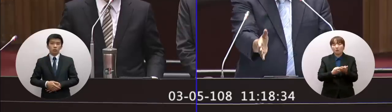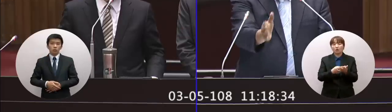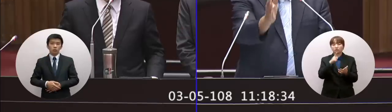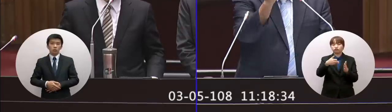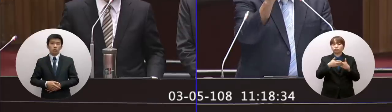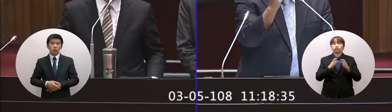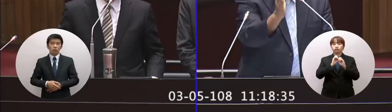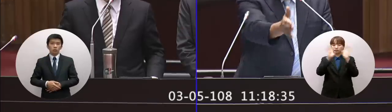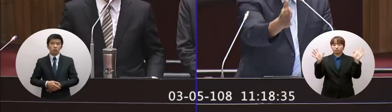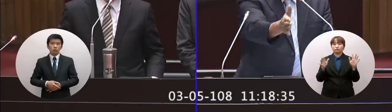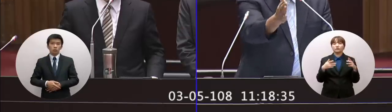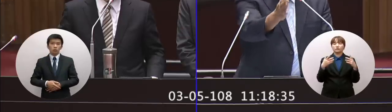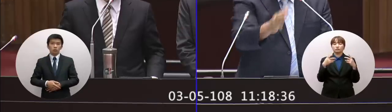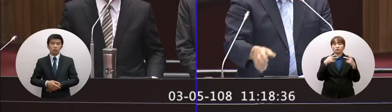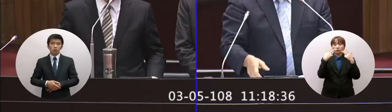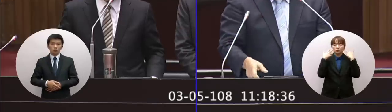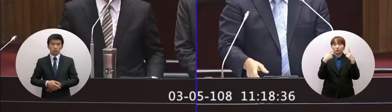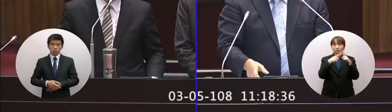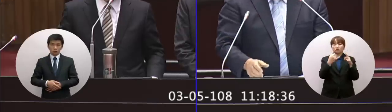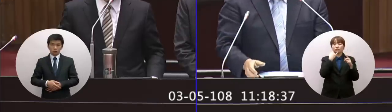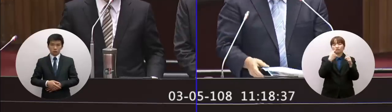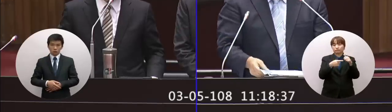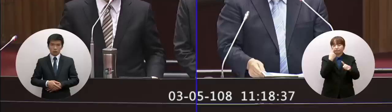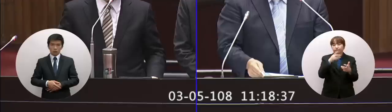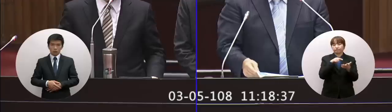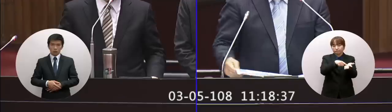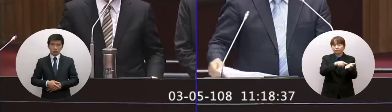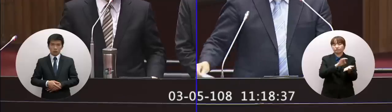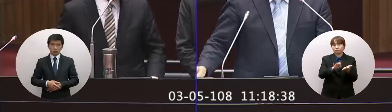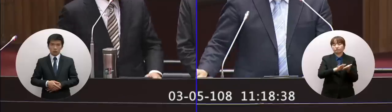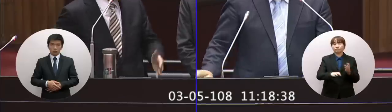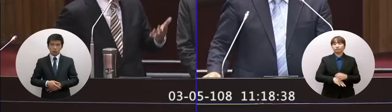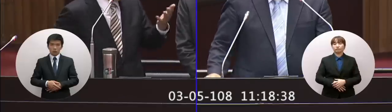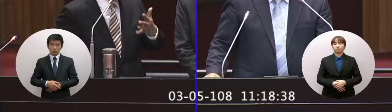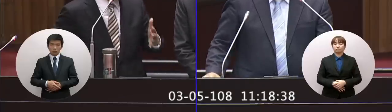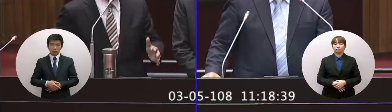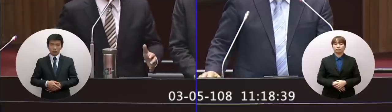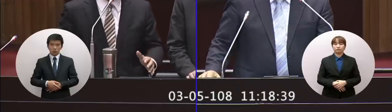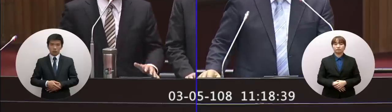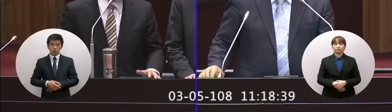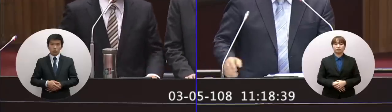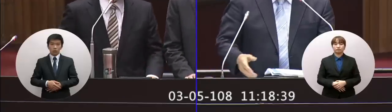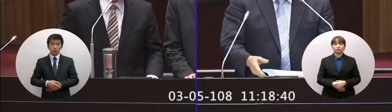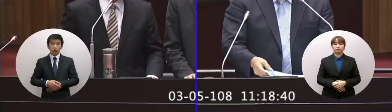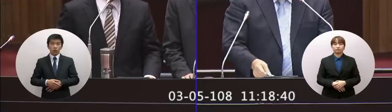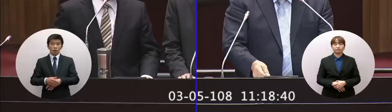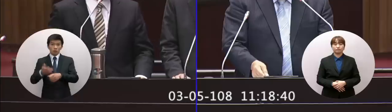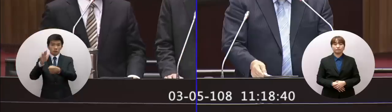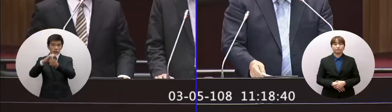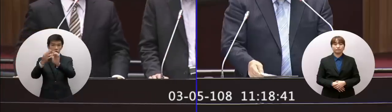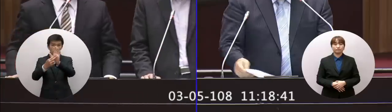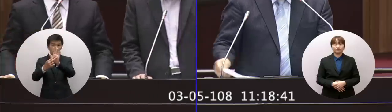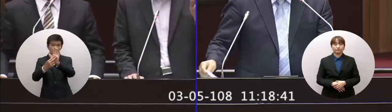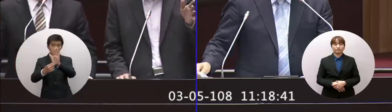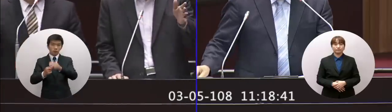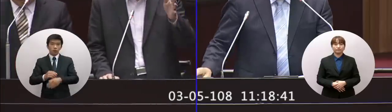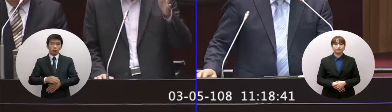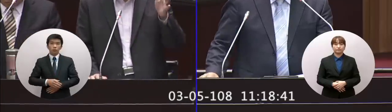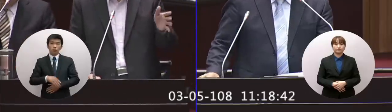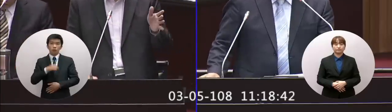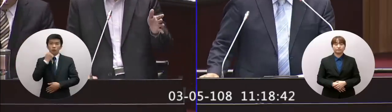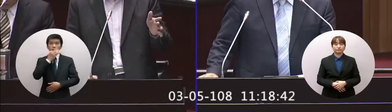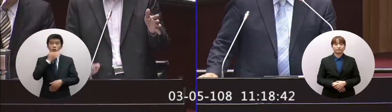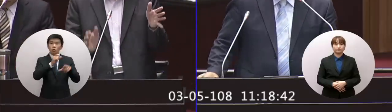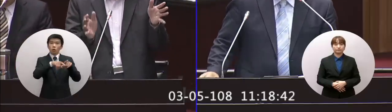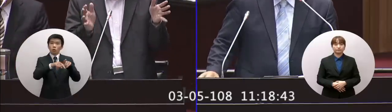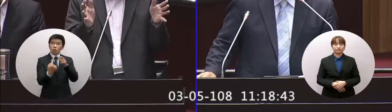要宣告，你说原住民有优先使用权，可不可以？ 应该不会。 跟委员补充报告，其实台糖在